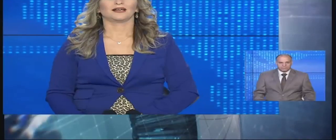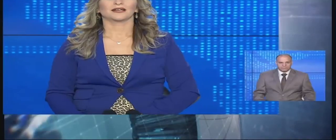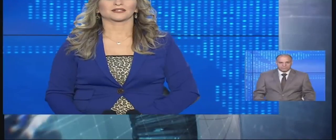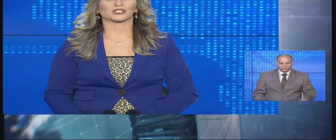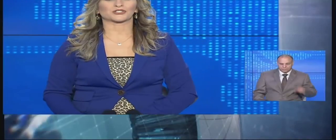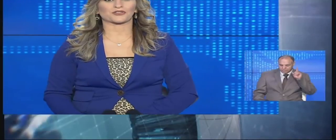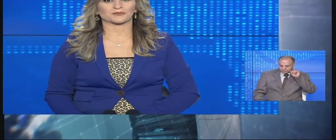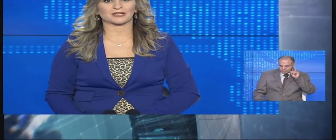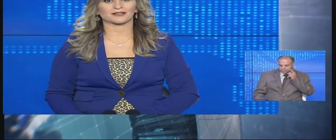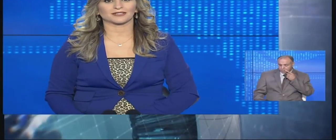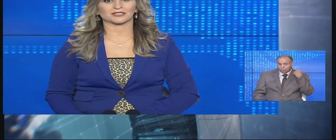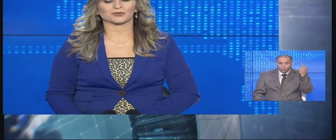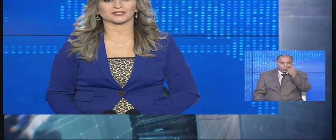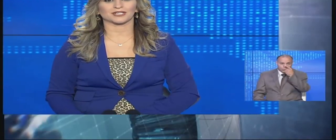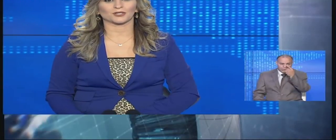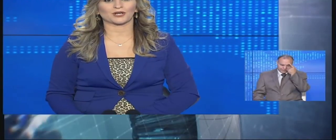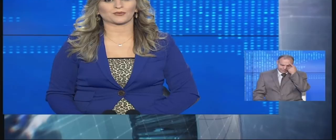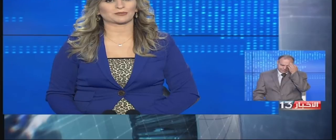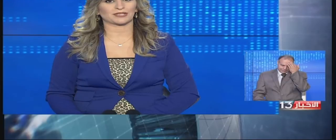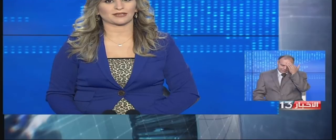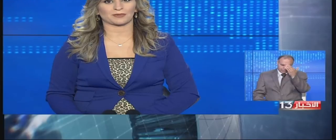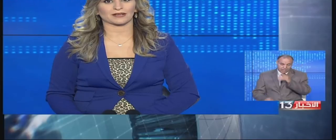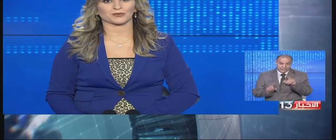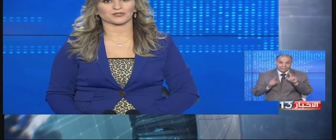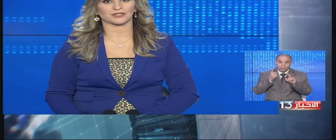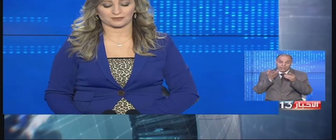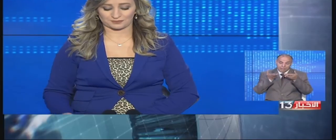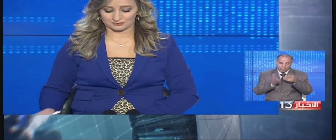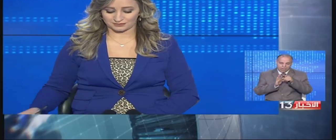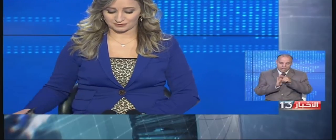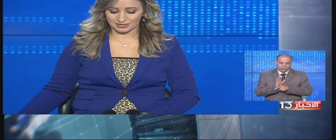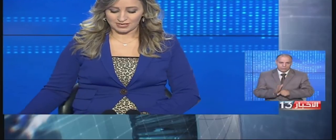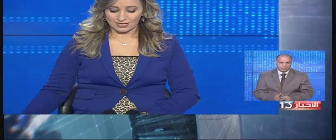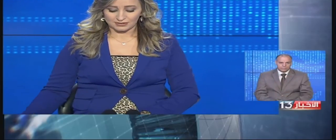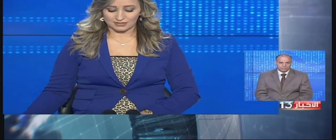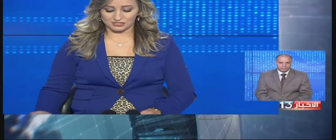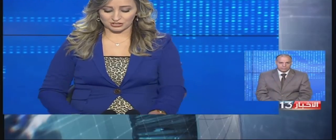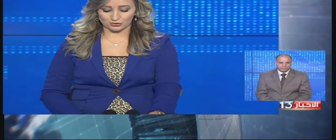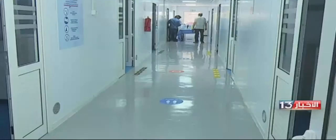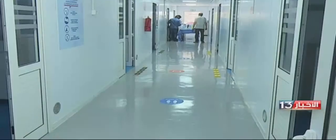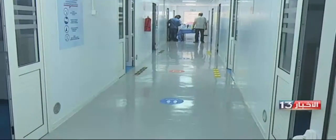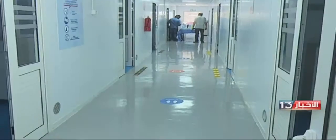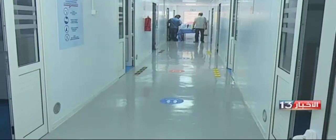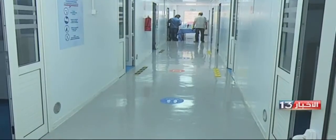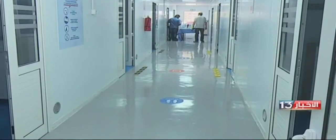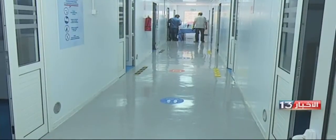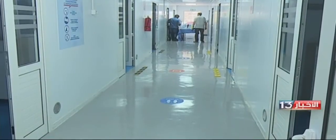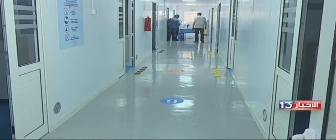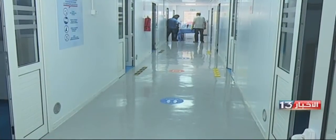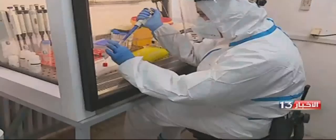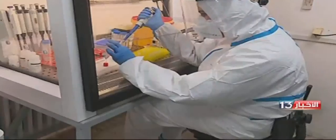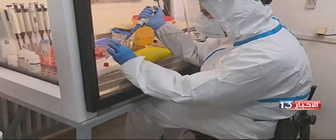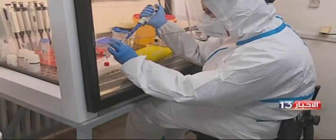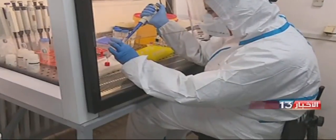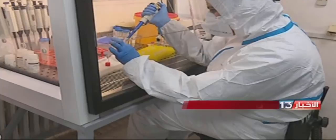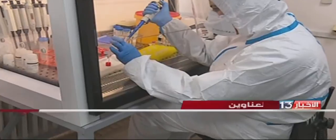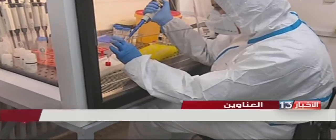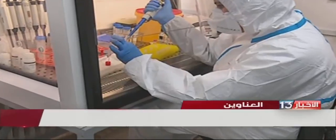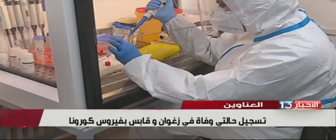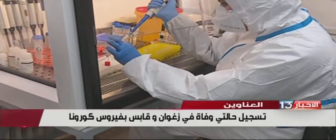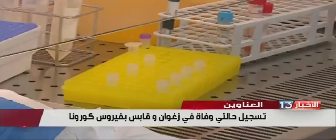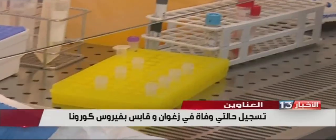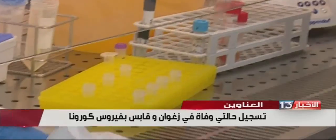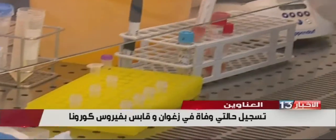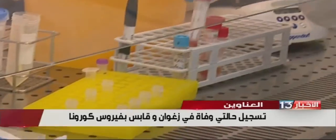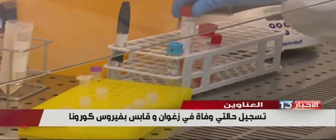نشره الظهر من القناه الوطنيه الاولى والبدايه بالعناوين تسجيل حالتي وفاه بكل من